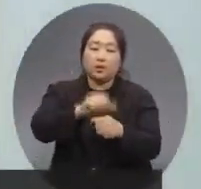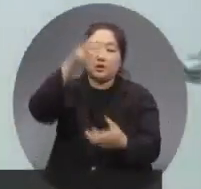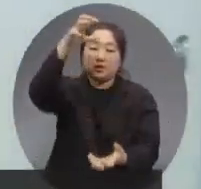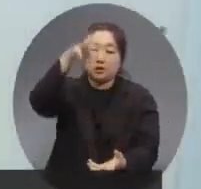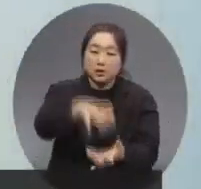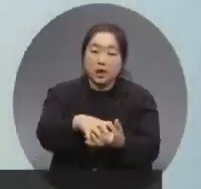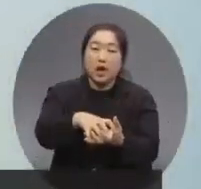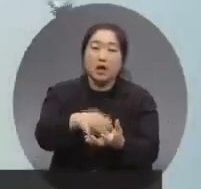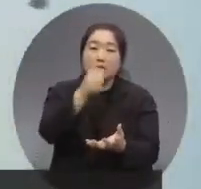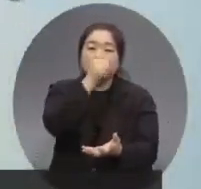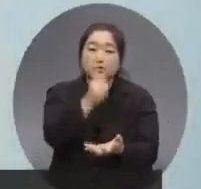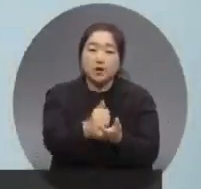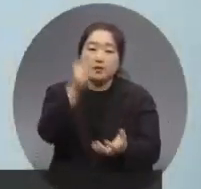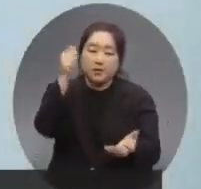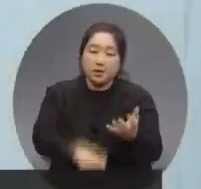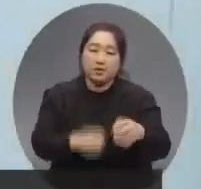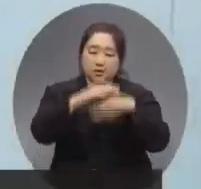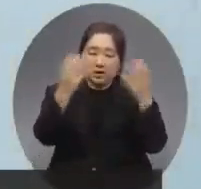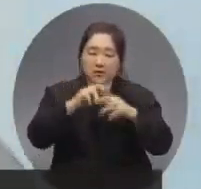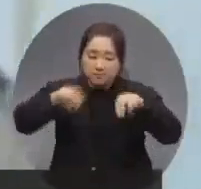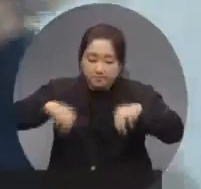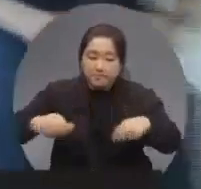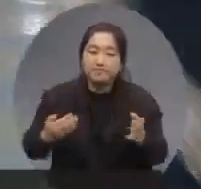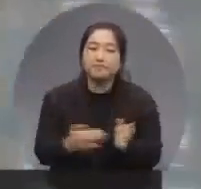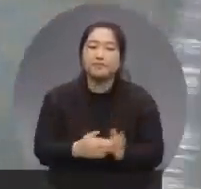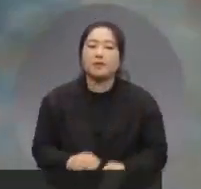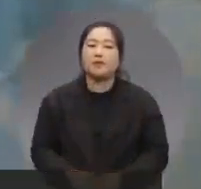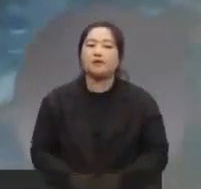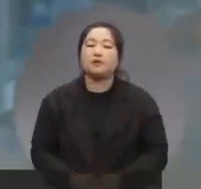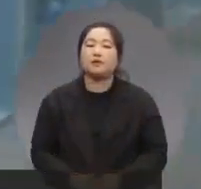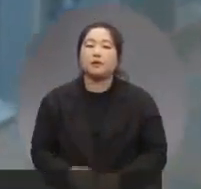의제 강간죄 판결문을 전수 분석했습니다.